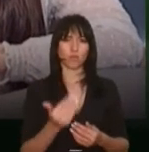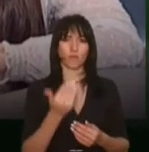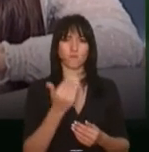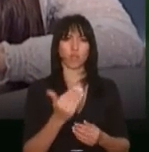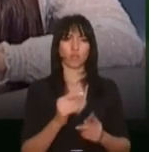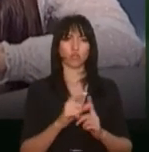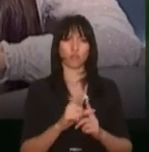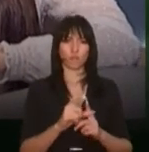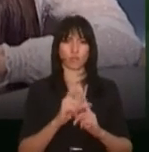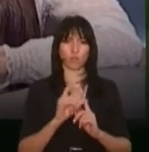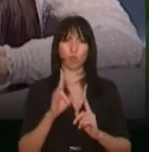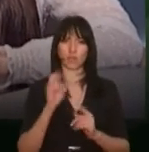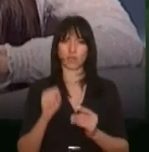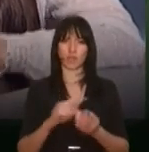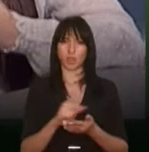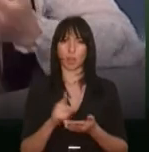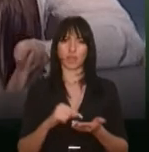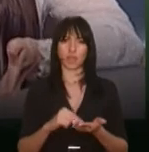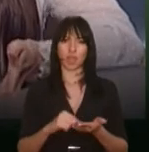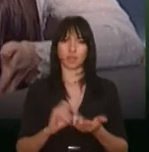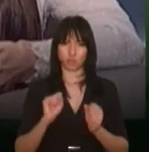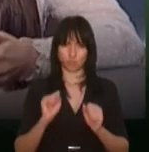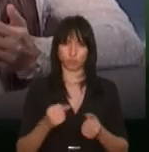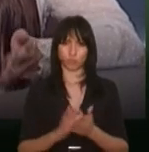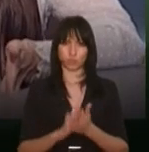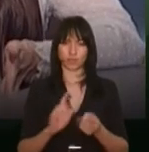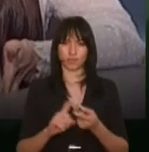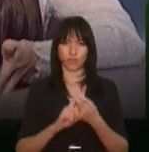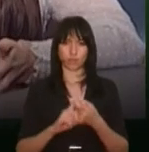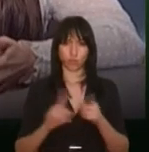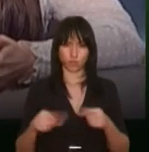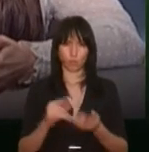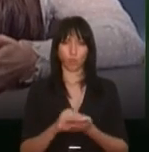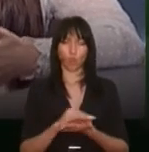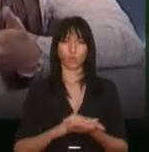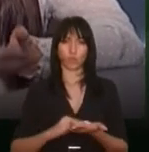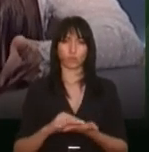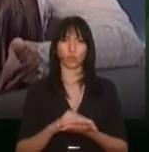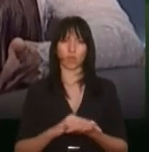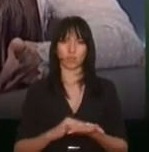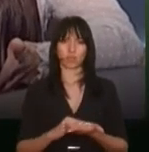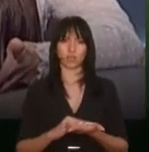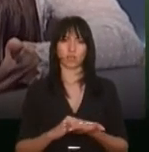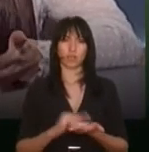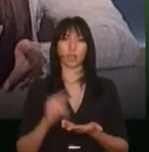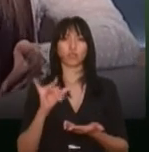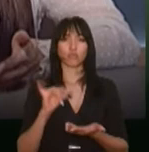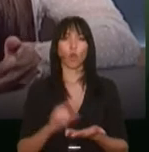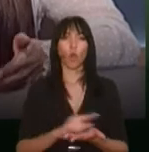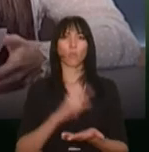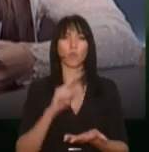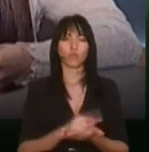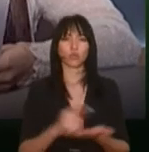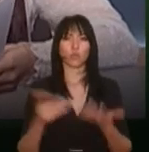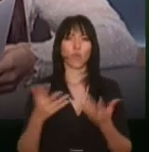вашу відповідь на запитання. То якщо зв'язок відновився, повторіть, будь ласка, чи обов'язково які